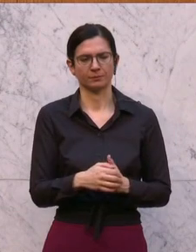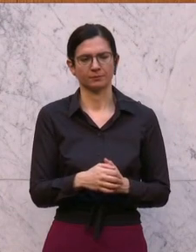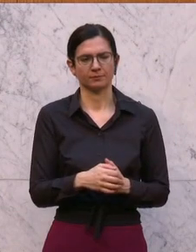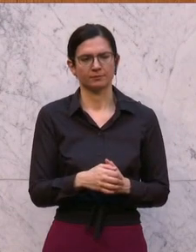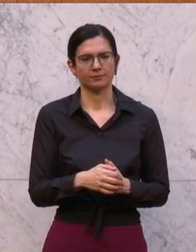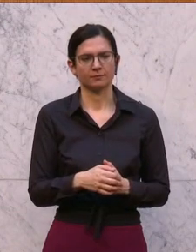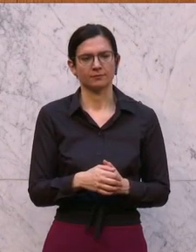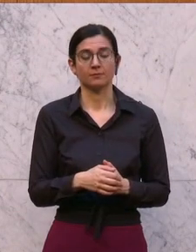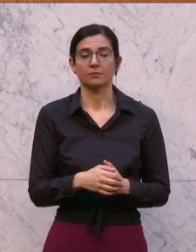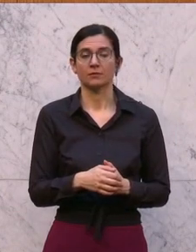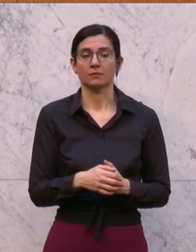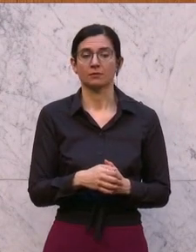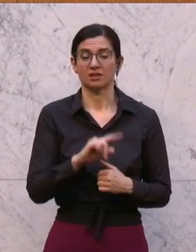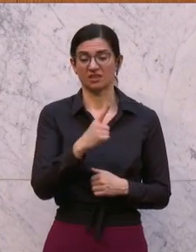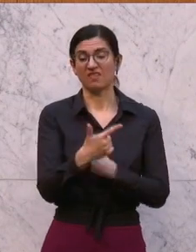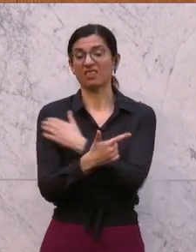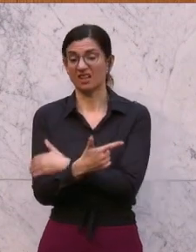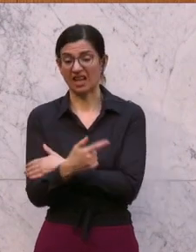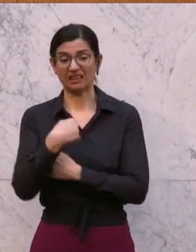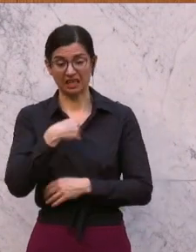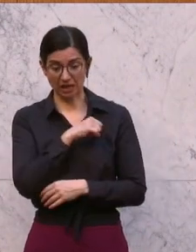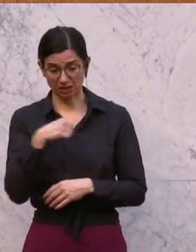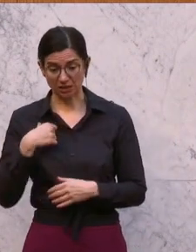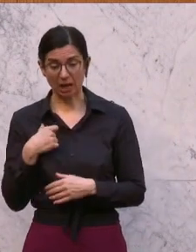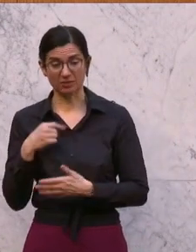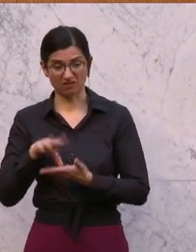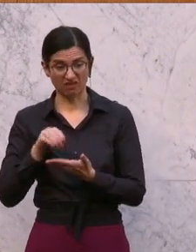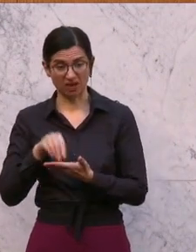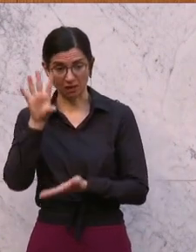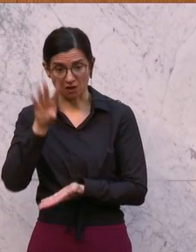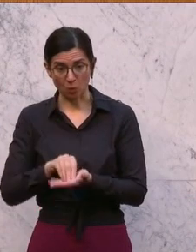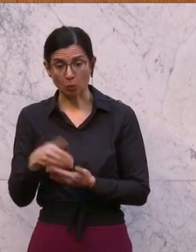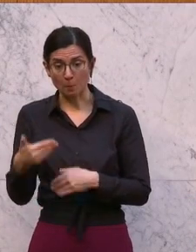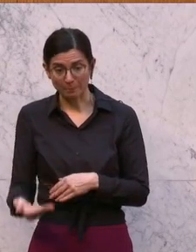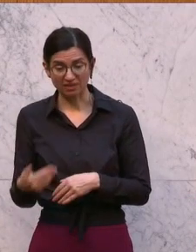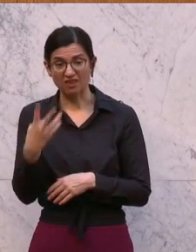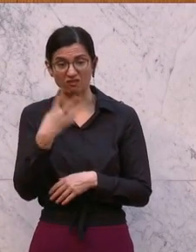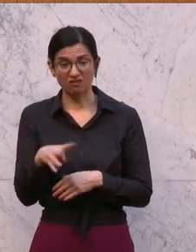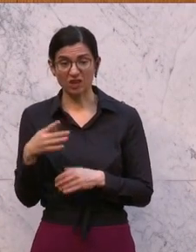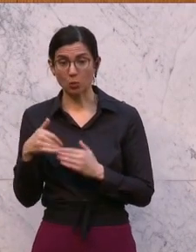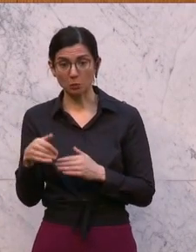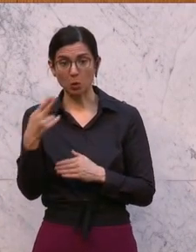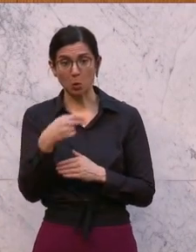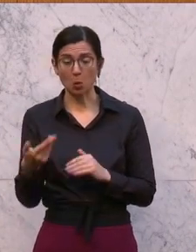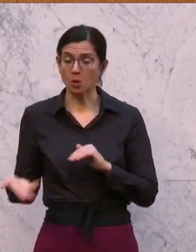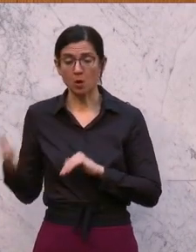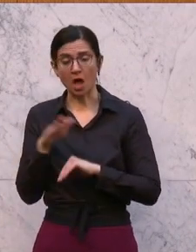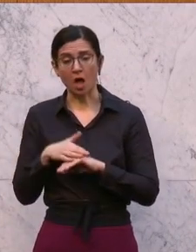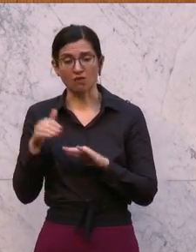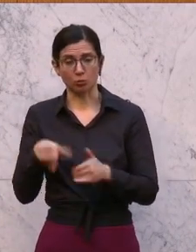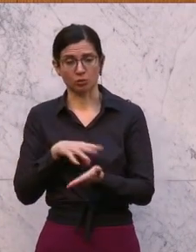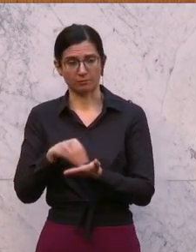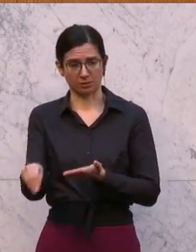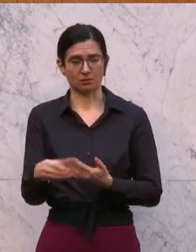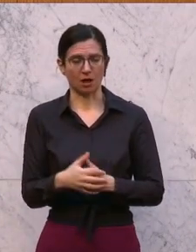müssen. Ganz anders ist es den Mietern ergangen. Die haben 400 Millionen Euro mehr für ihre Wohnung